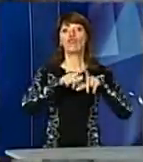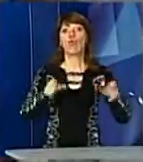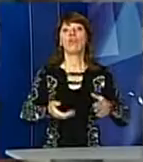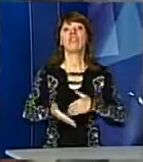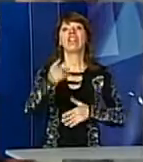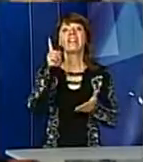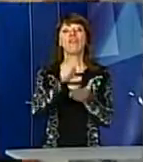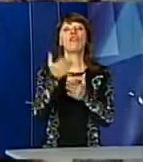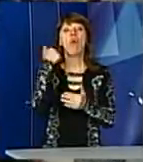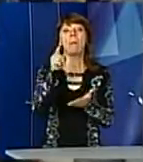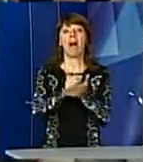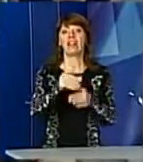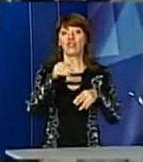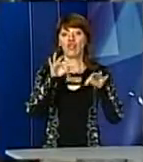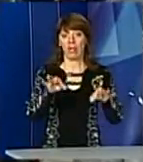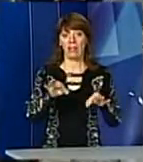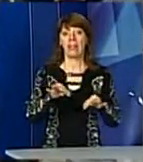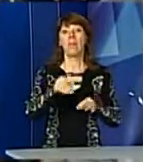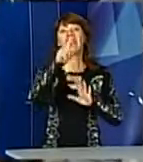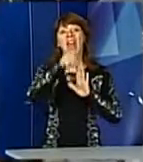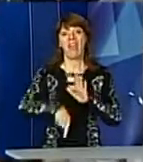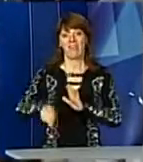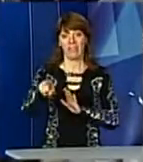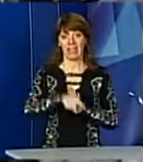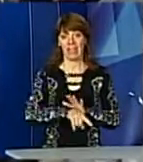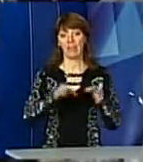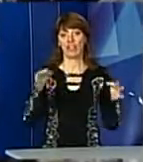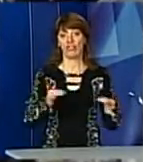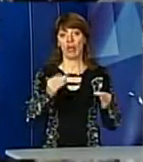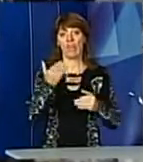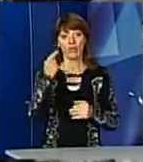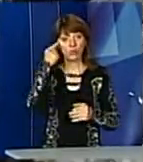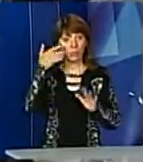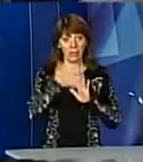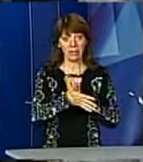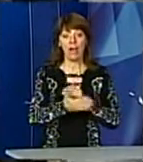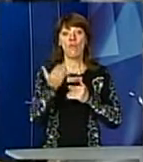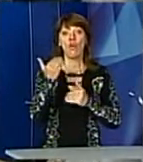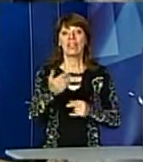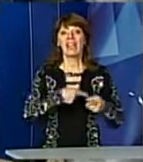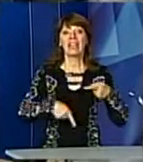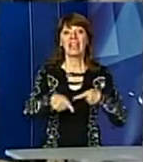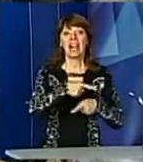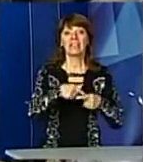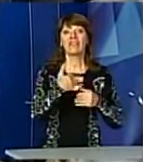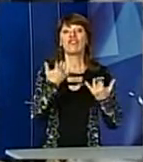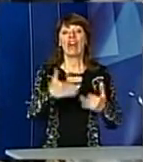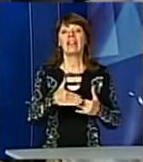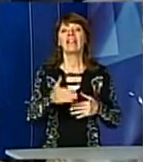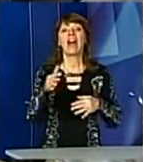була стояти. Лучше нас не чіпайте. Ми вже не віримо. Ми не віримо ні в чому. Ви розумієте? Вони нас наказали здовж і